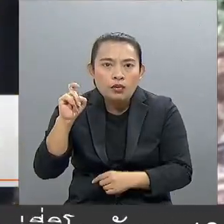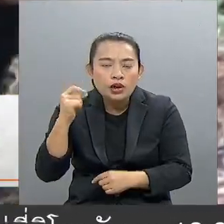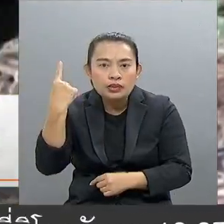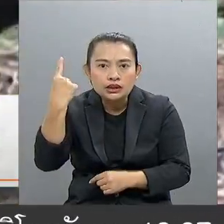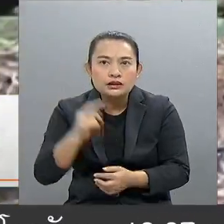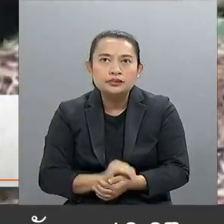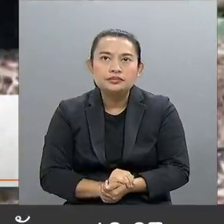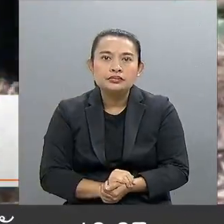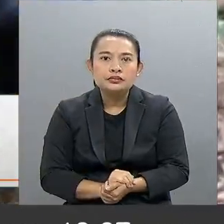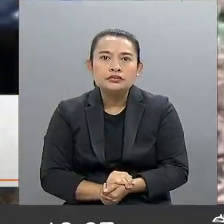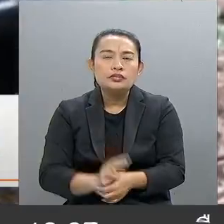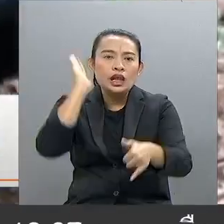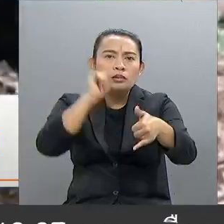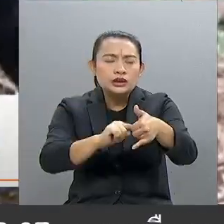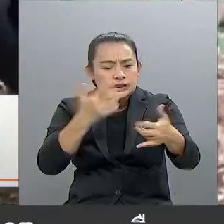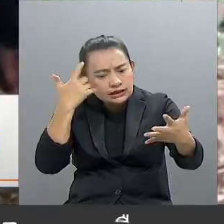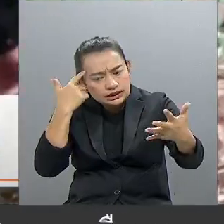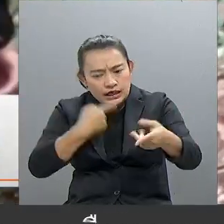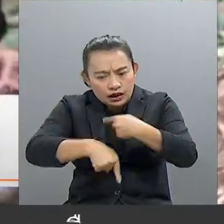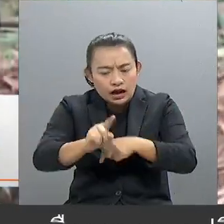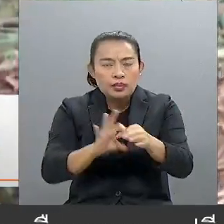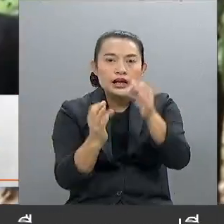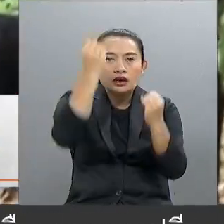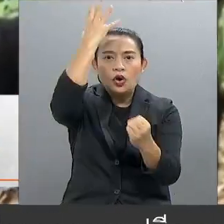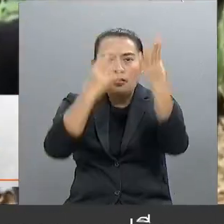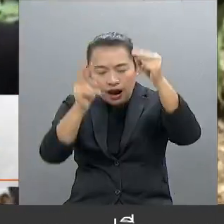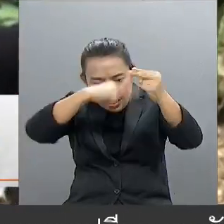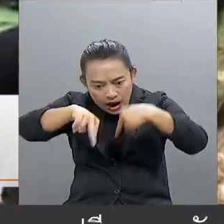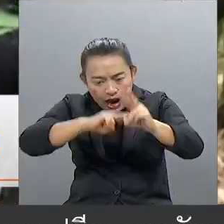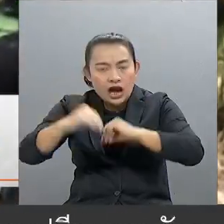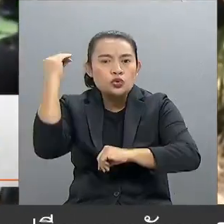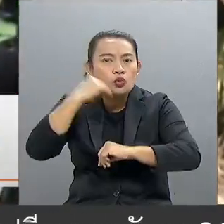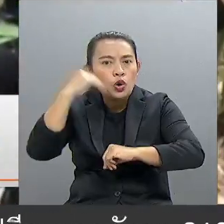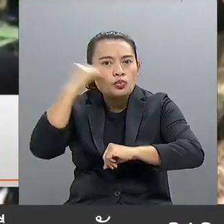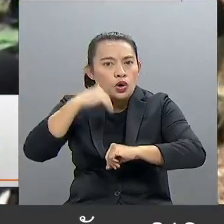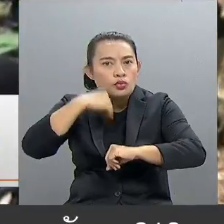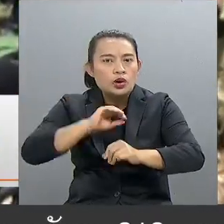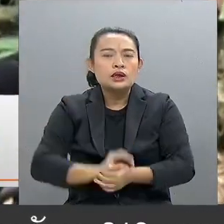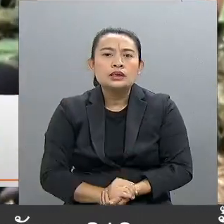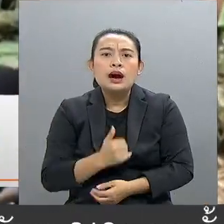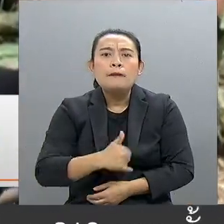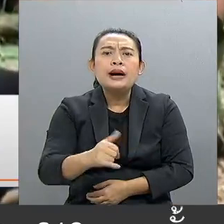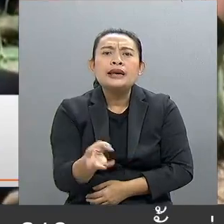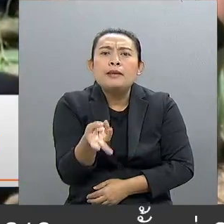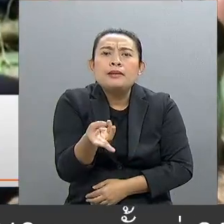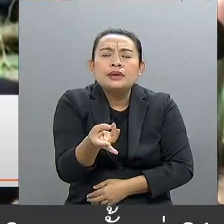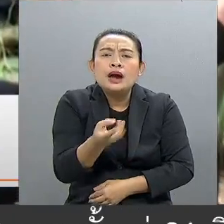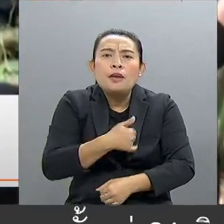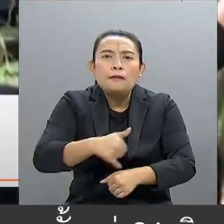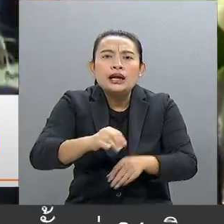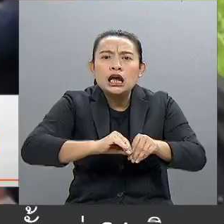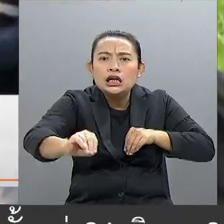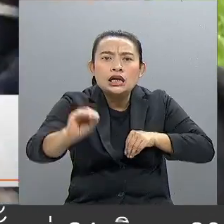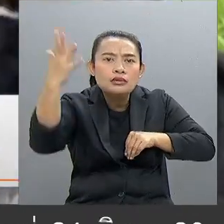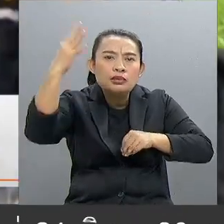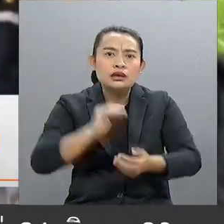ก็ยังเข้าไปหาของป่าได้เป็นประจำนะคะทุกครั้งเนี่ยไปไหนได้ไม่ไกลหรอกก็กลับมาแต่คราวนี้เนี่ยไปนานไ